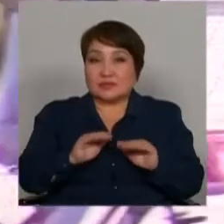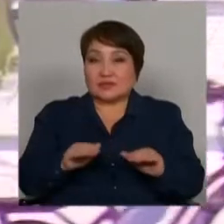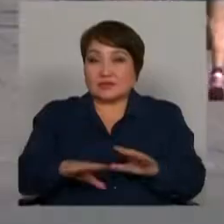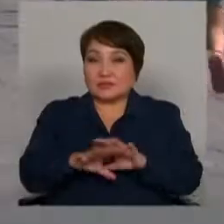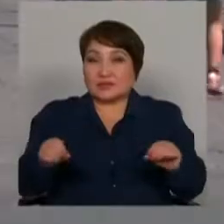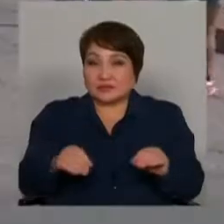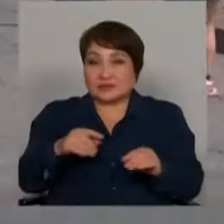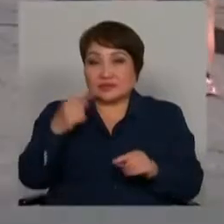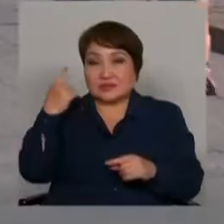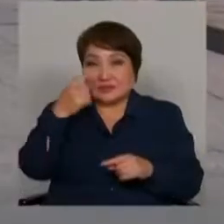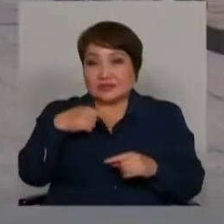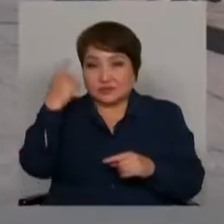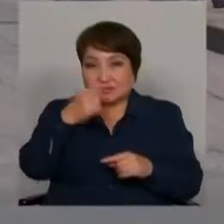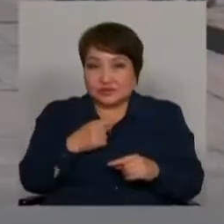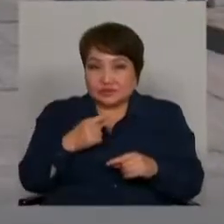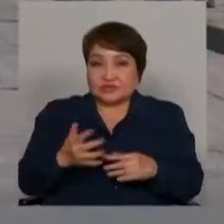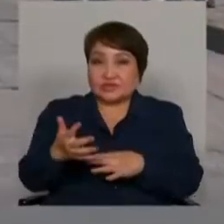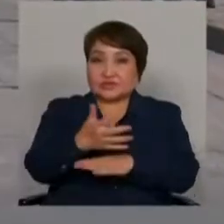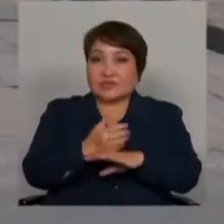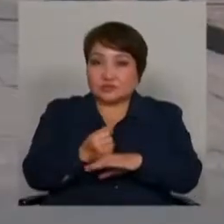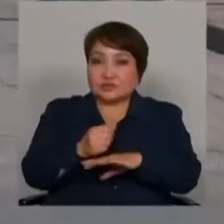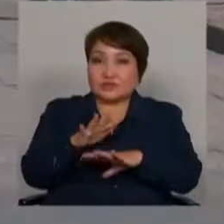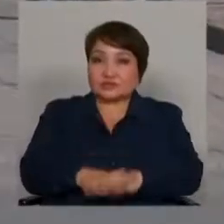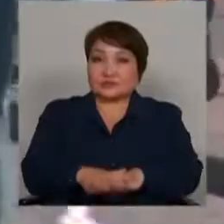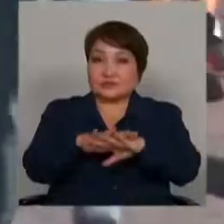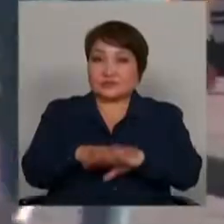жинақтаушы есепшот ашылатын болады.